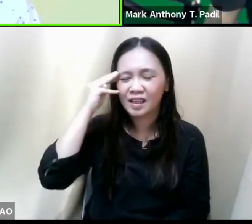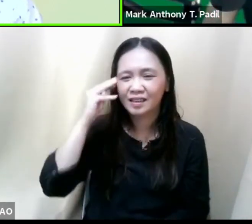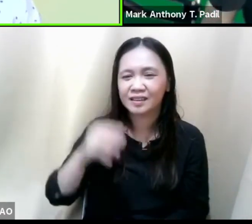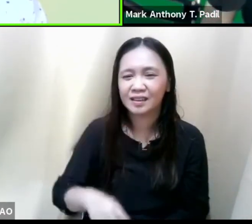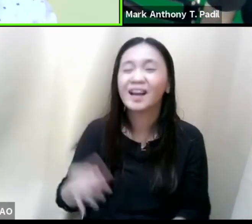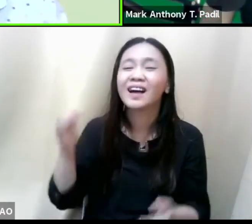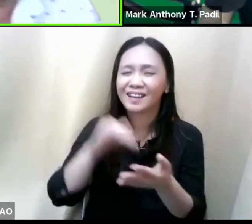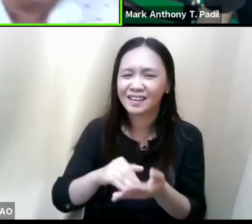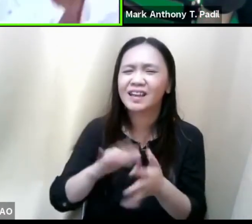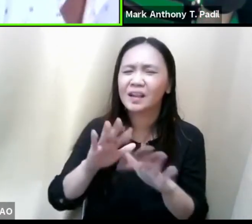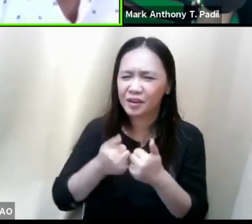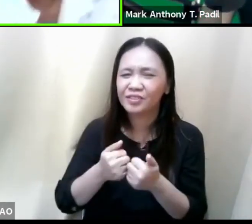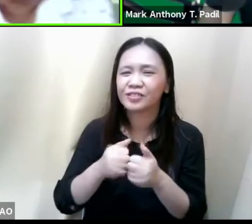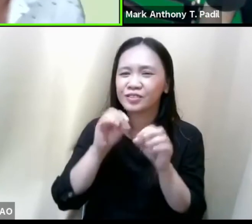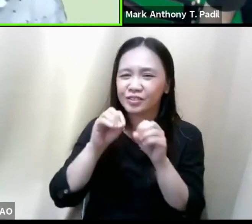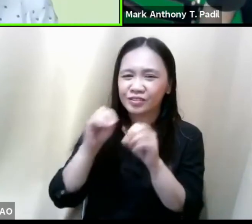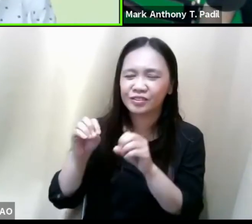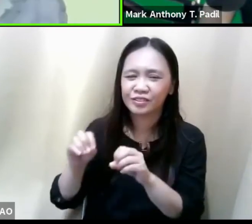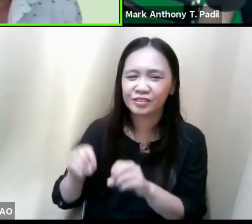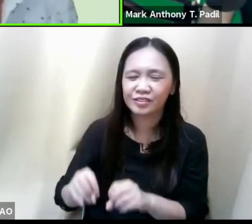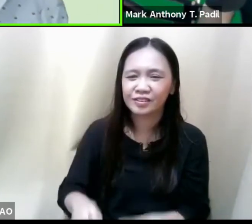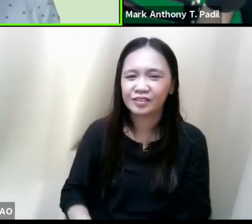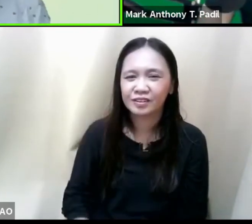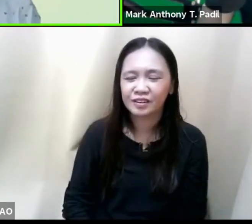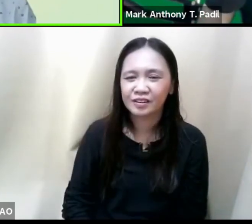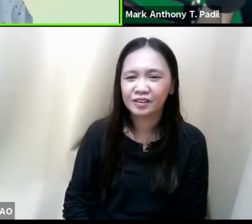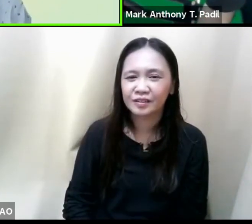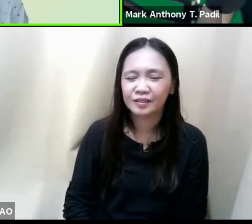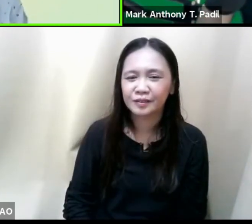yung ASD, yung anak nila ng toilet training.